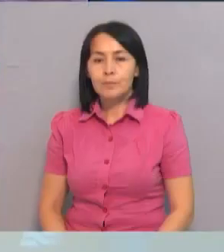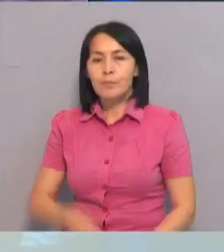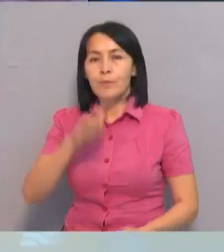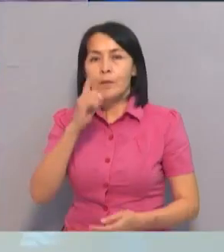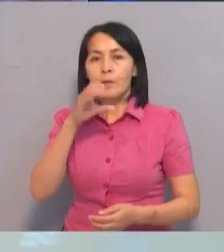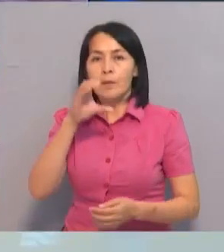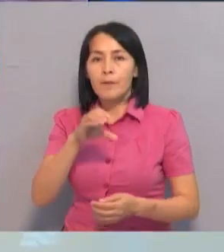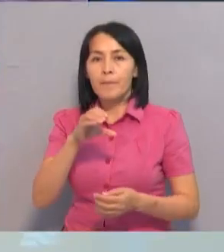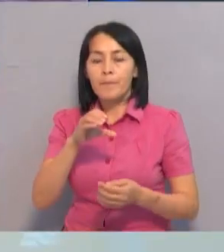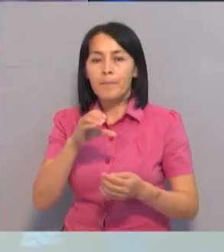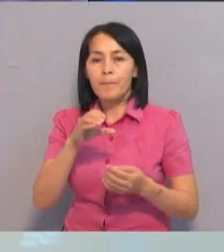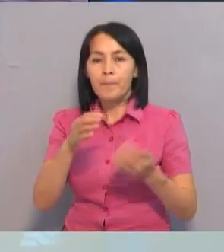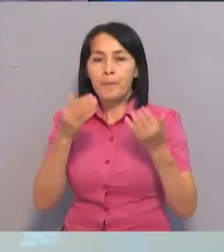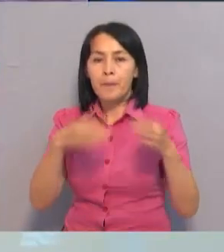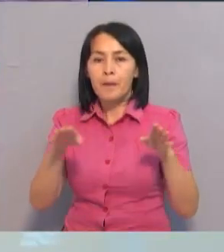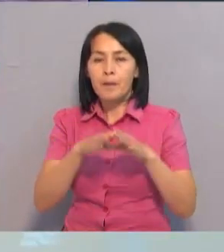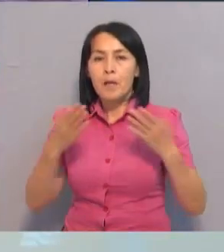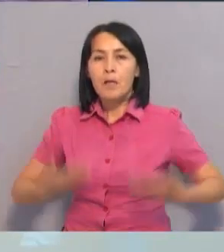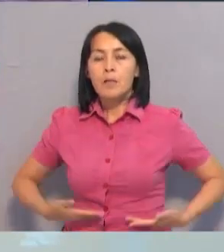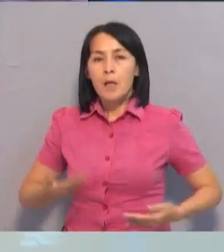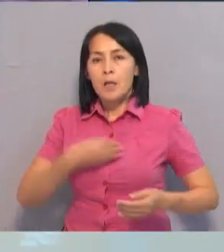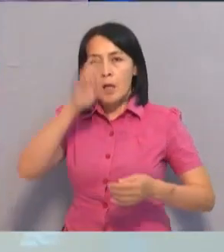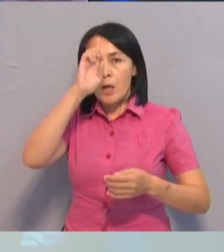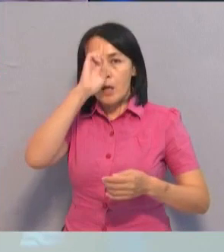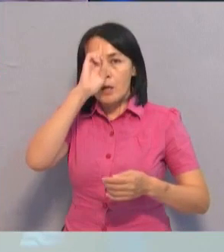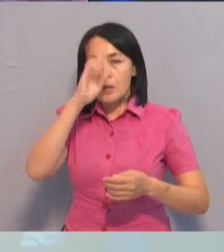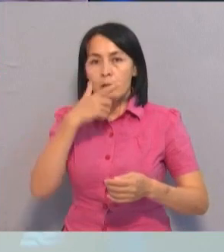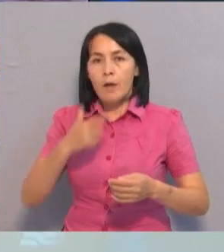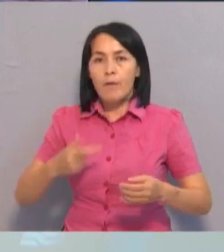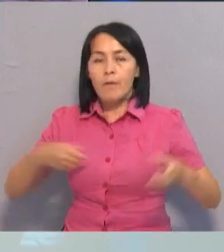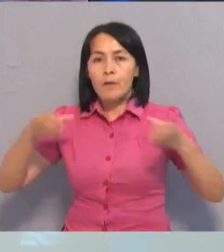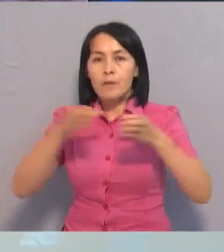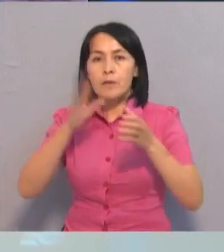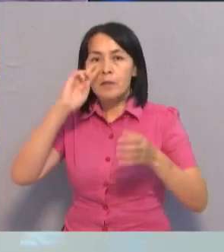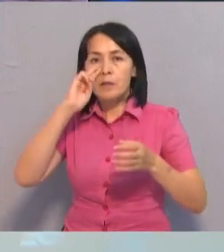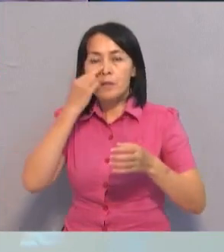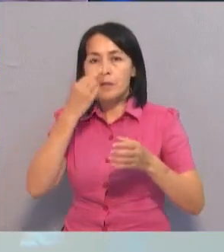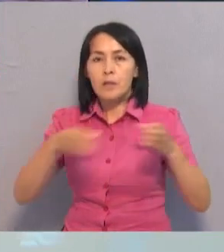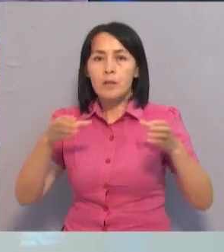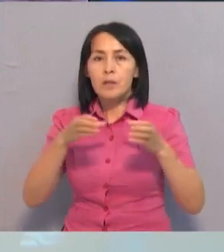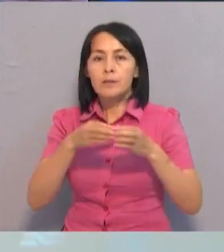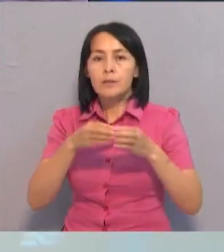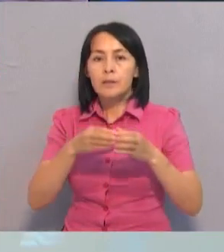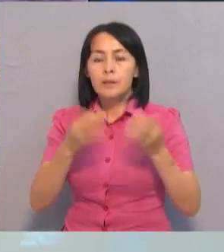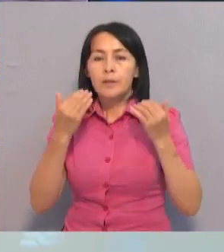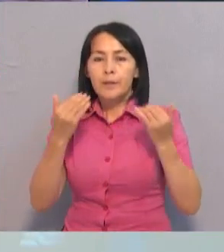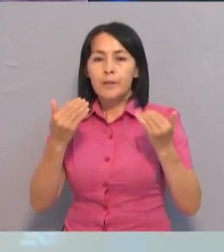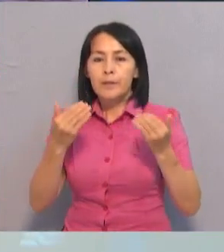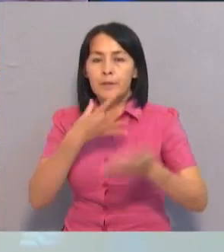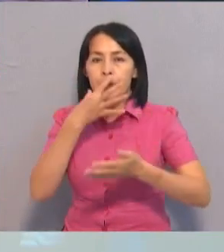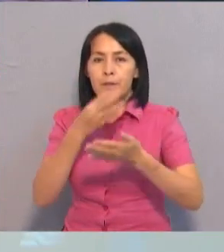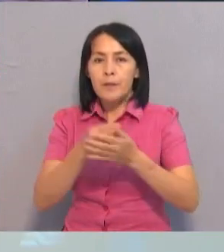1 сентября вместе со всеми жителями нашего государства военнослужащие Шымкентского гарнизона непосредственно в